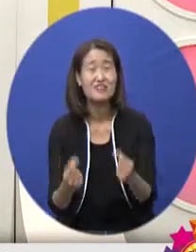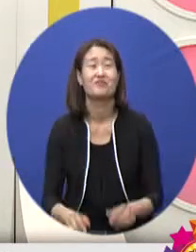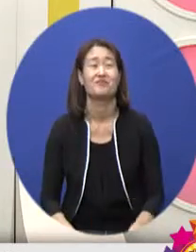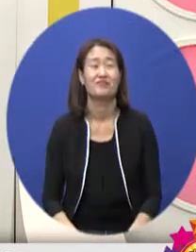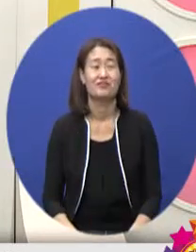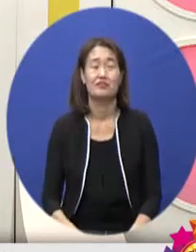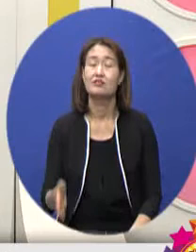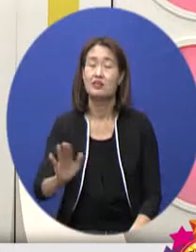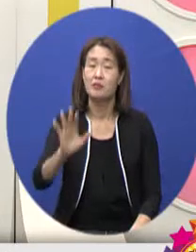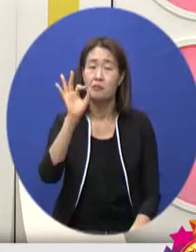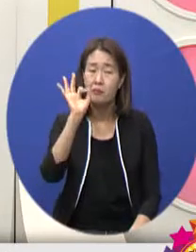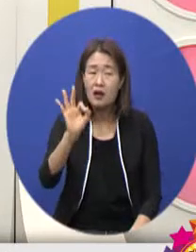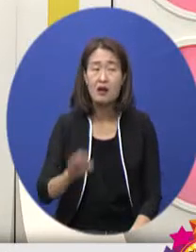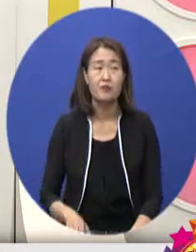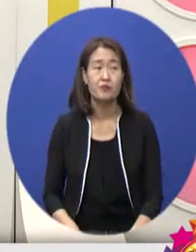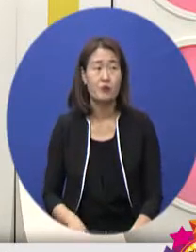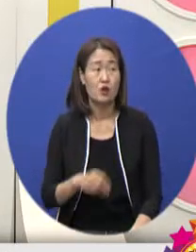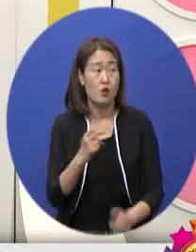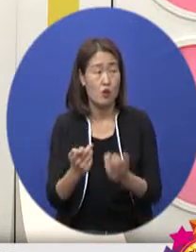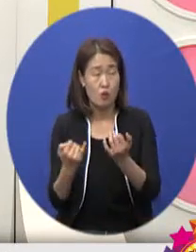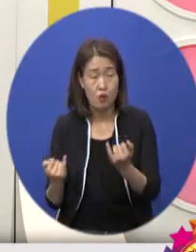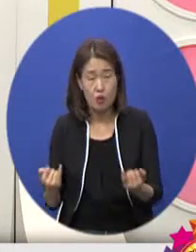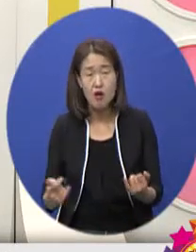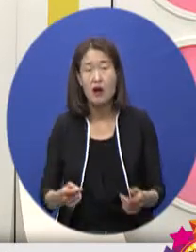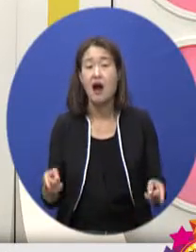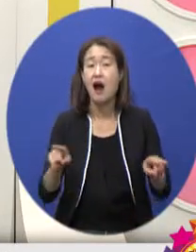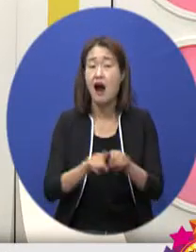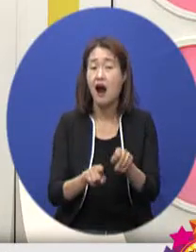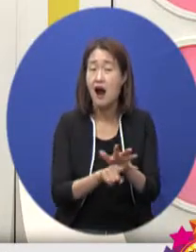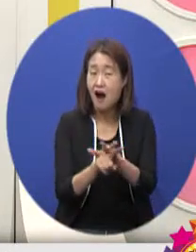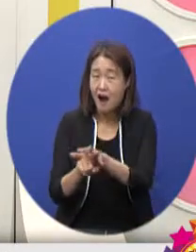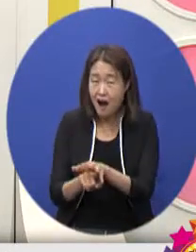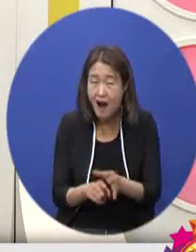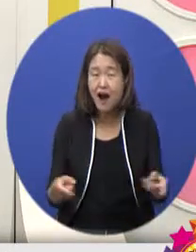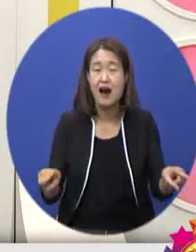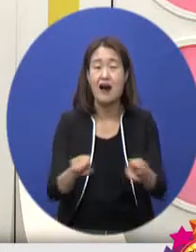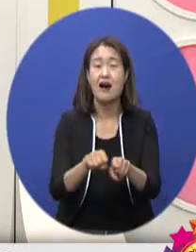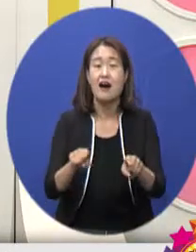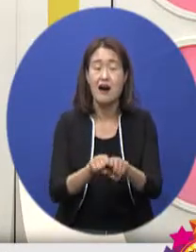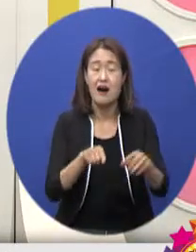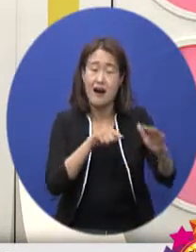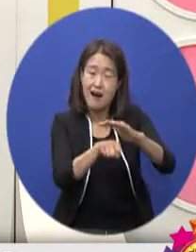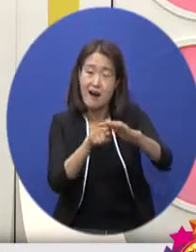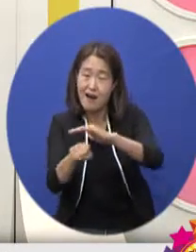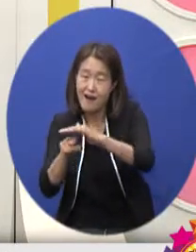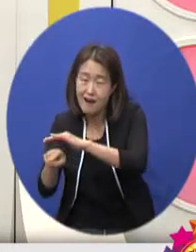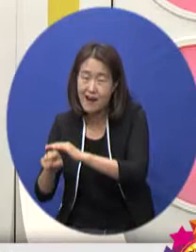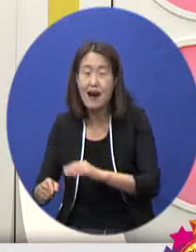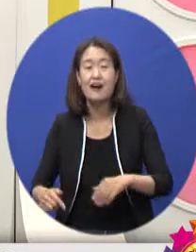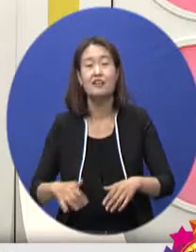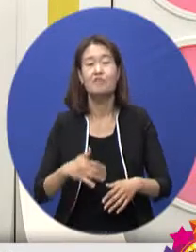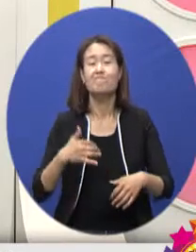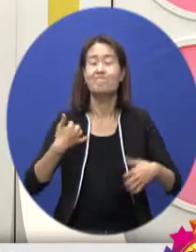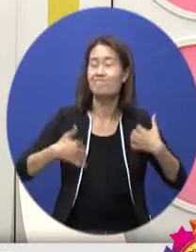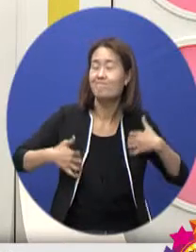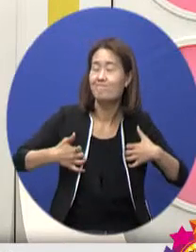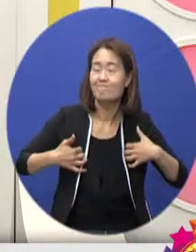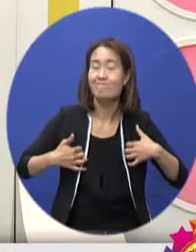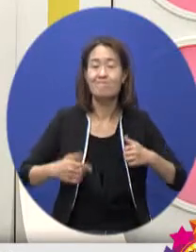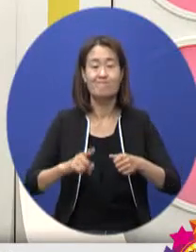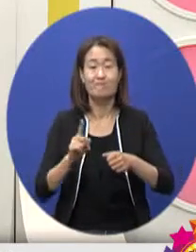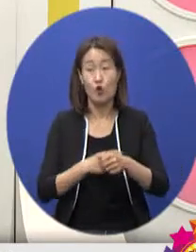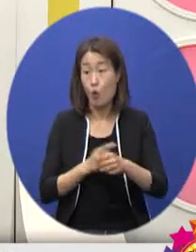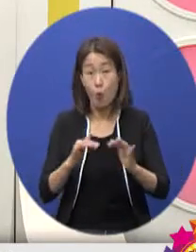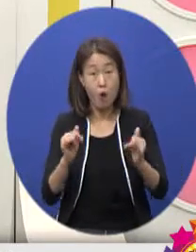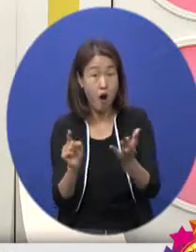네, 아니 그러면 그렇게 많이 동생분들이랑 또 어울려 다니시고 또 여기저기 이렇게 막 다니시고 하다 보면은 네.